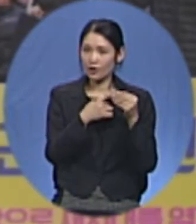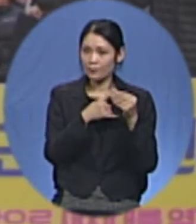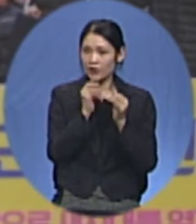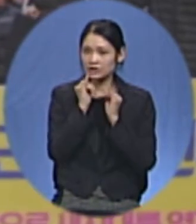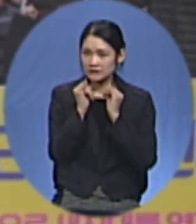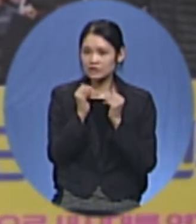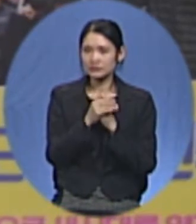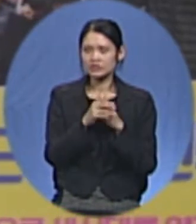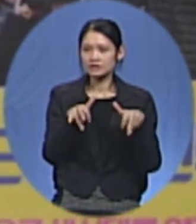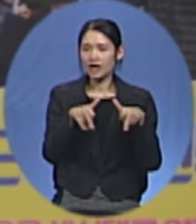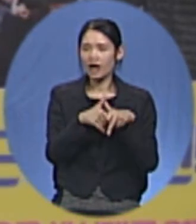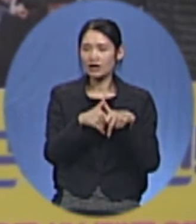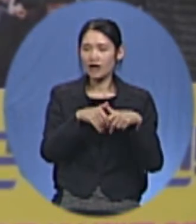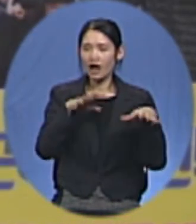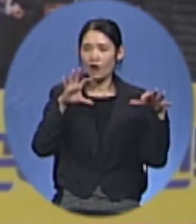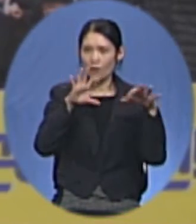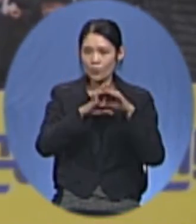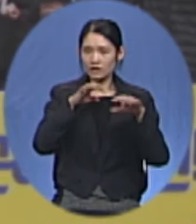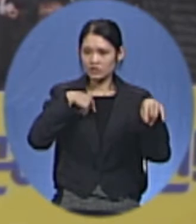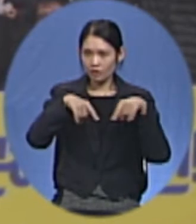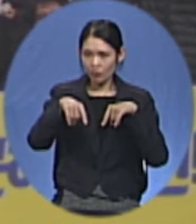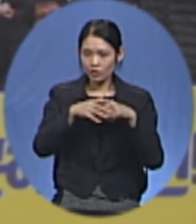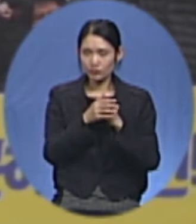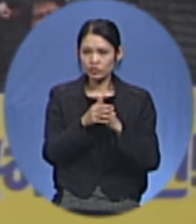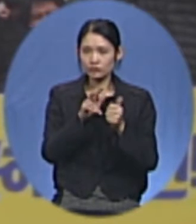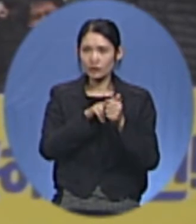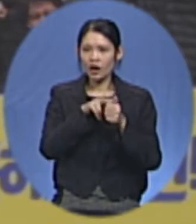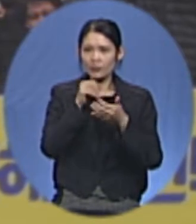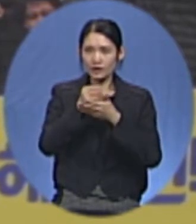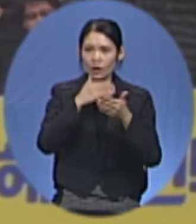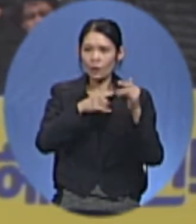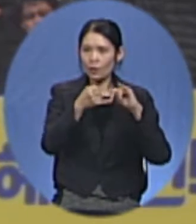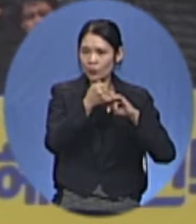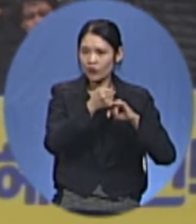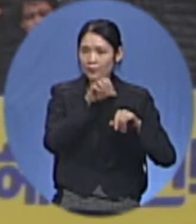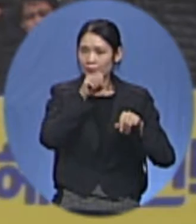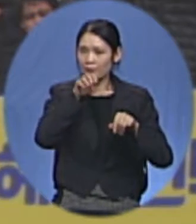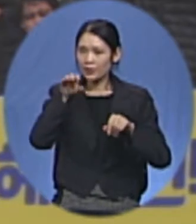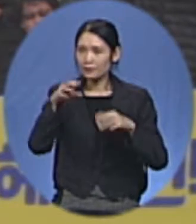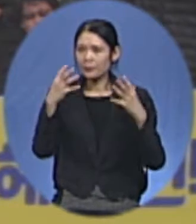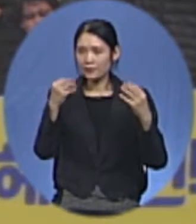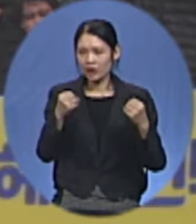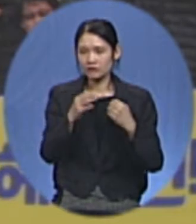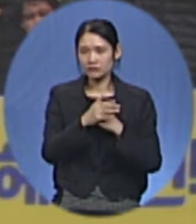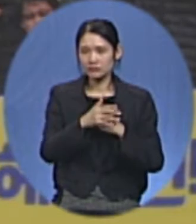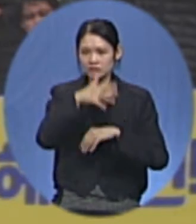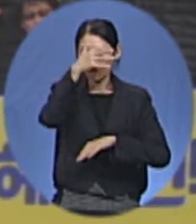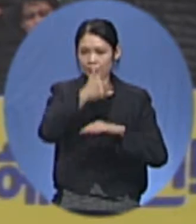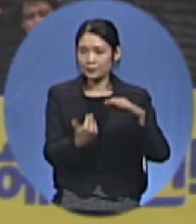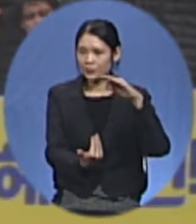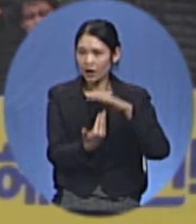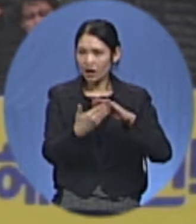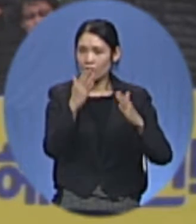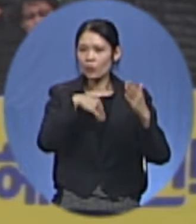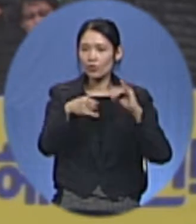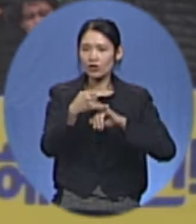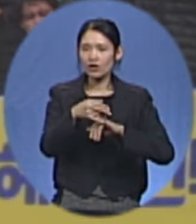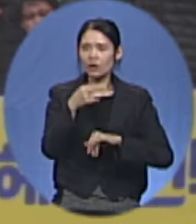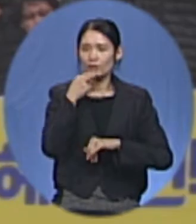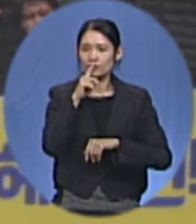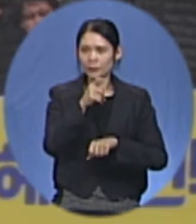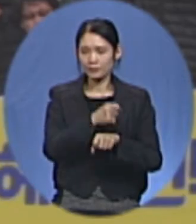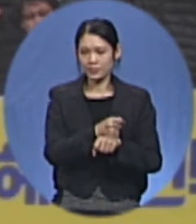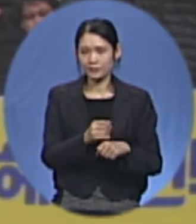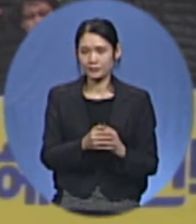인터뷰는 장애인 관련 정책으로 후보 당시 각종 공약을 남발했지만 성과를 얻은 공약은 없다는 평가가 나왔습니다.